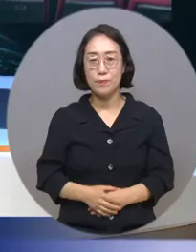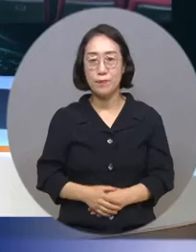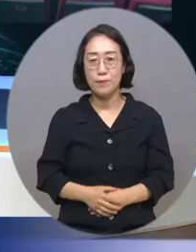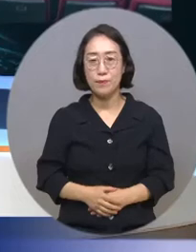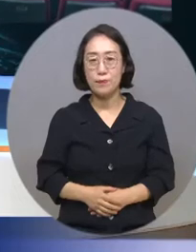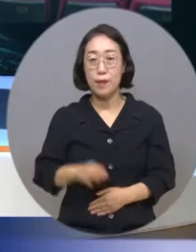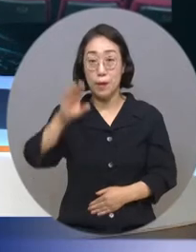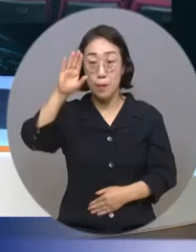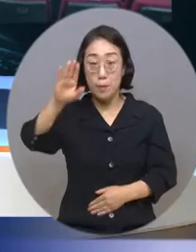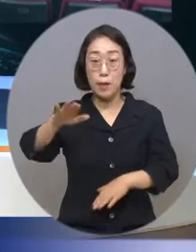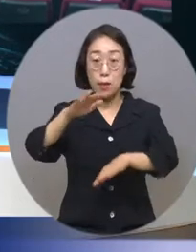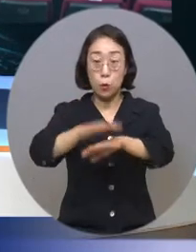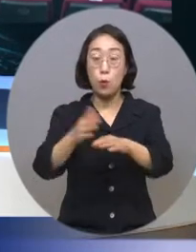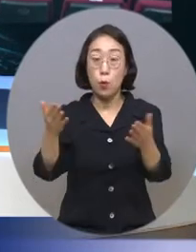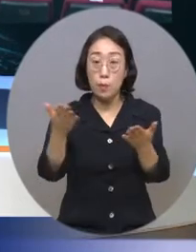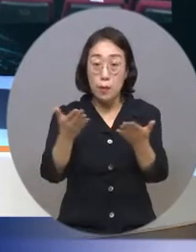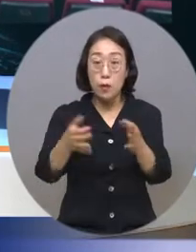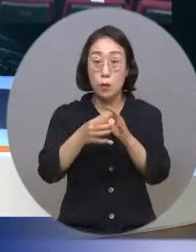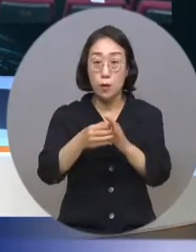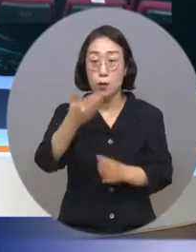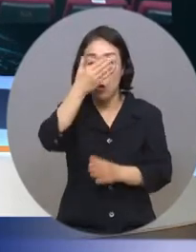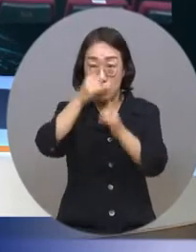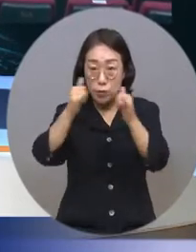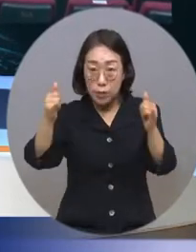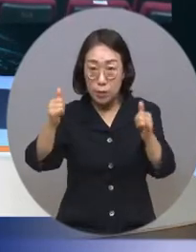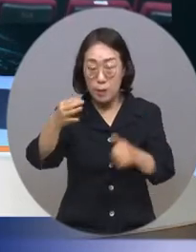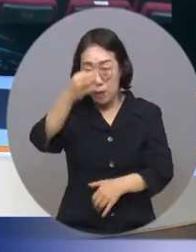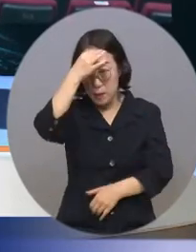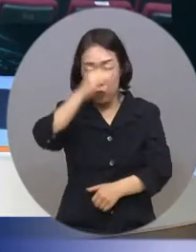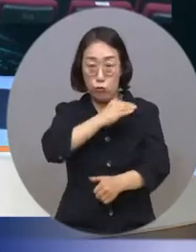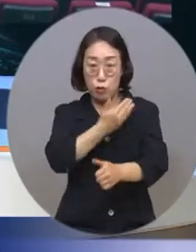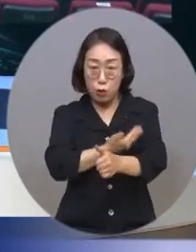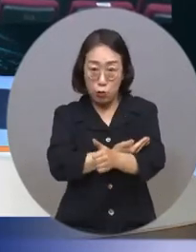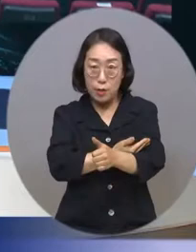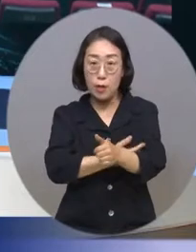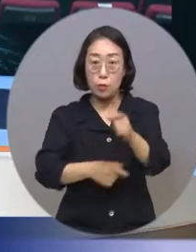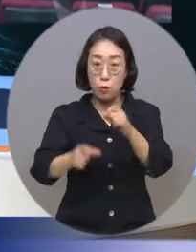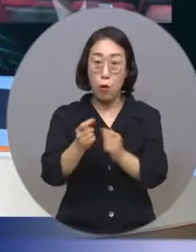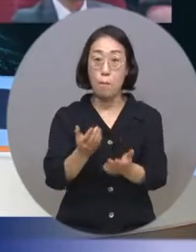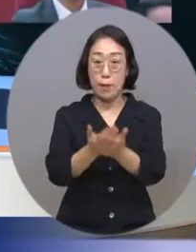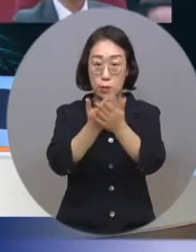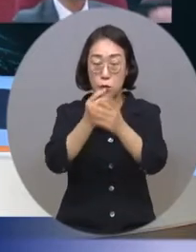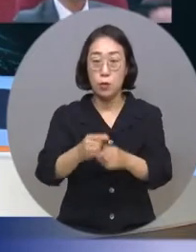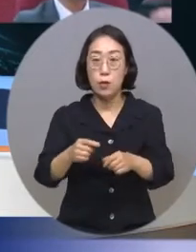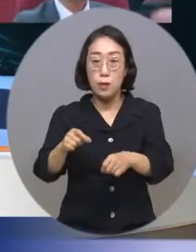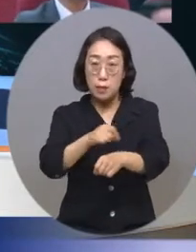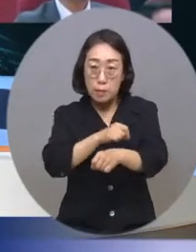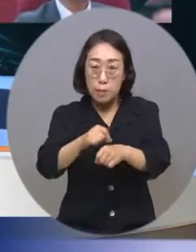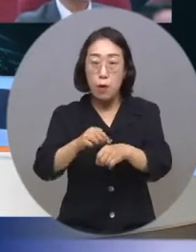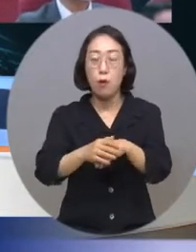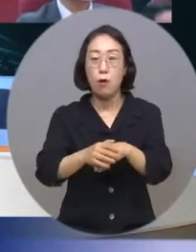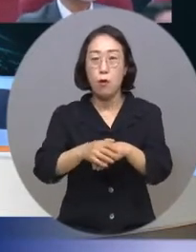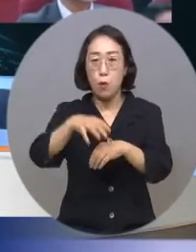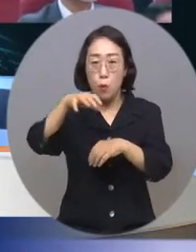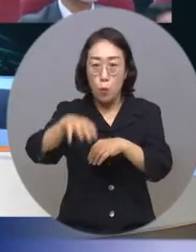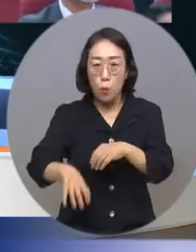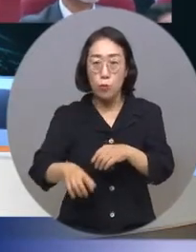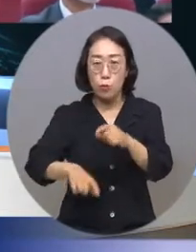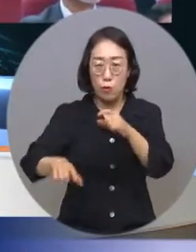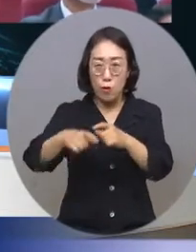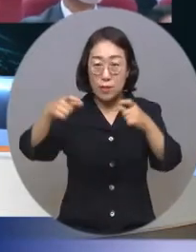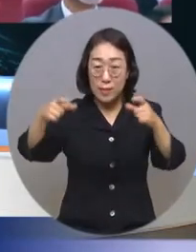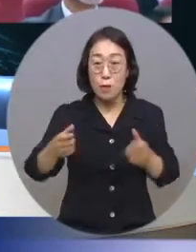미래 농업을 이끌어갈 청년을 농업 기술 역량을 강화하고 특색 있는 지역 농업 기술로 발전하기 위한